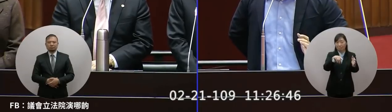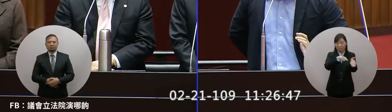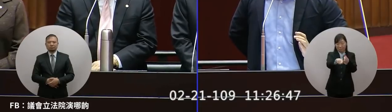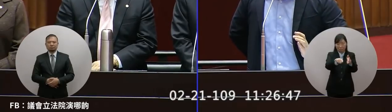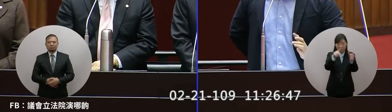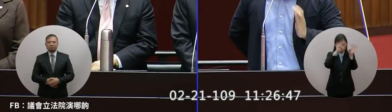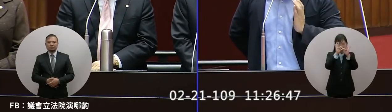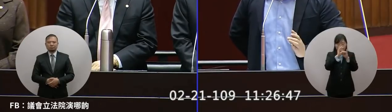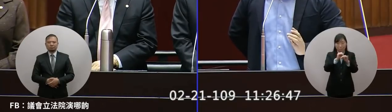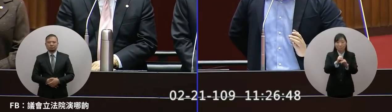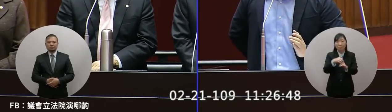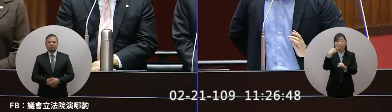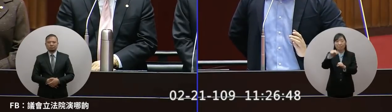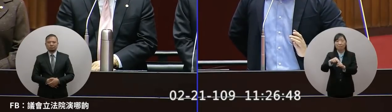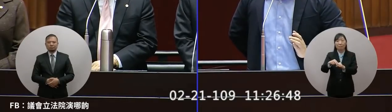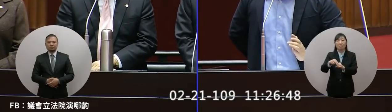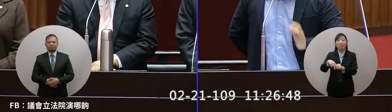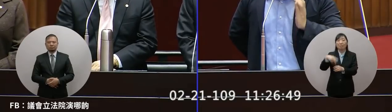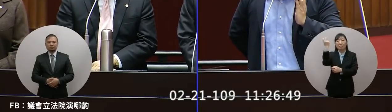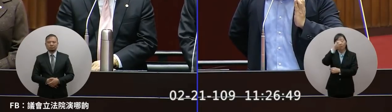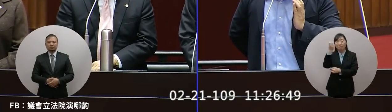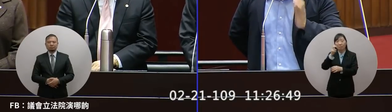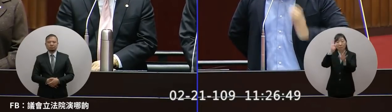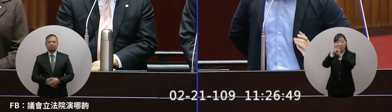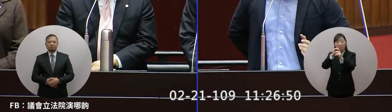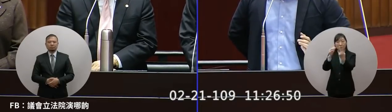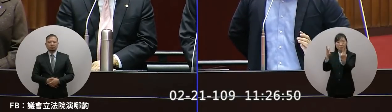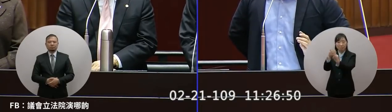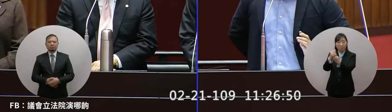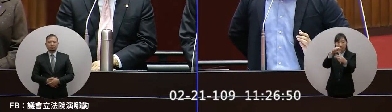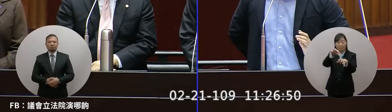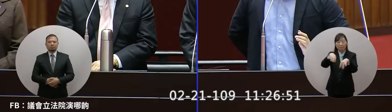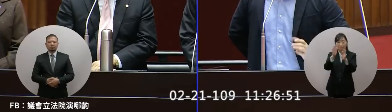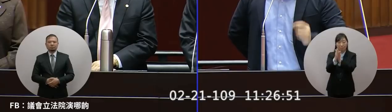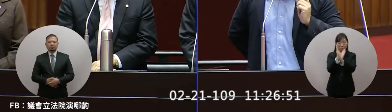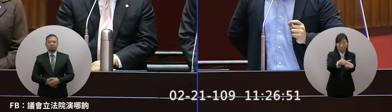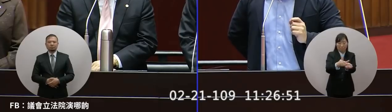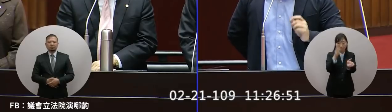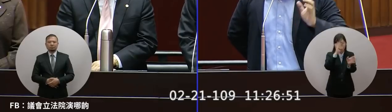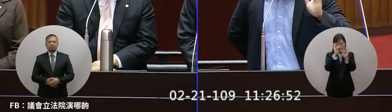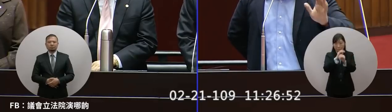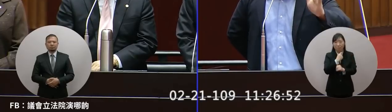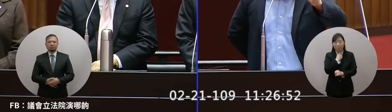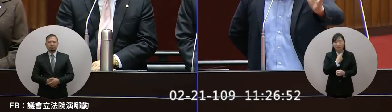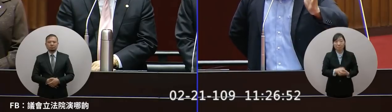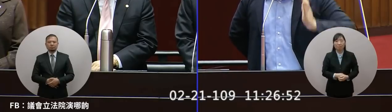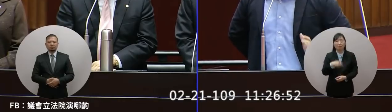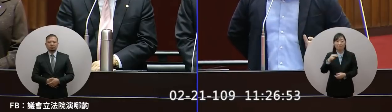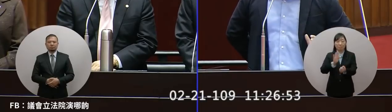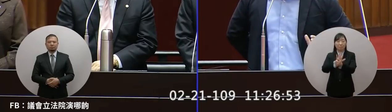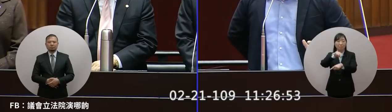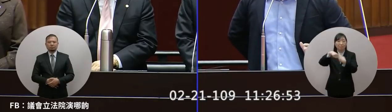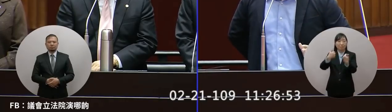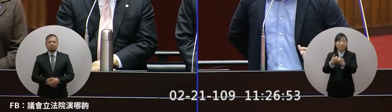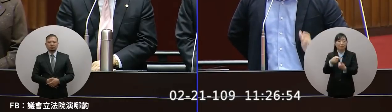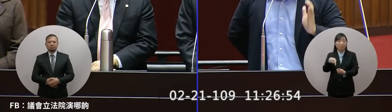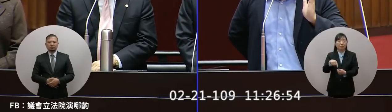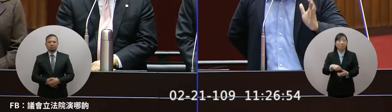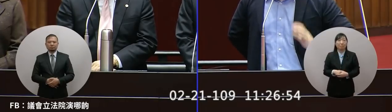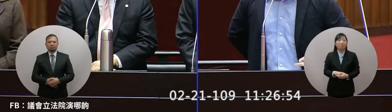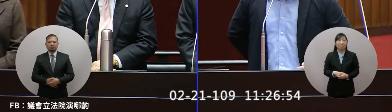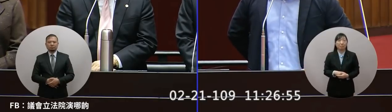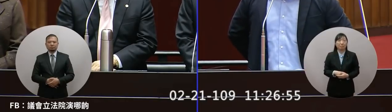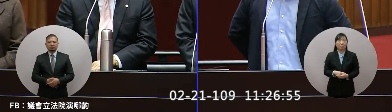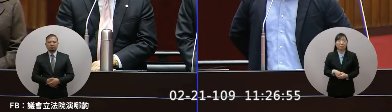启动点调去做调查。好，那第二个部分就是处转会，有关处转会的部分，我